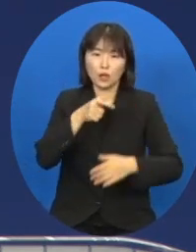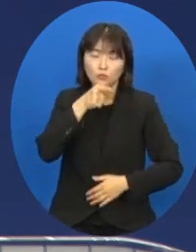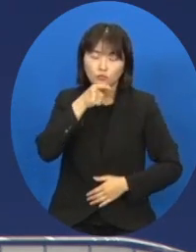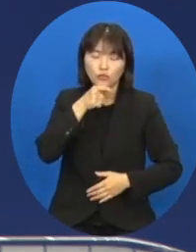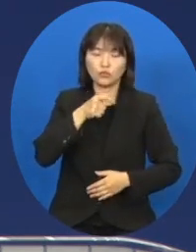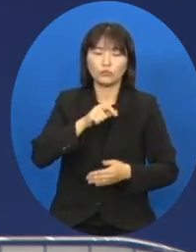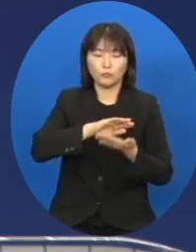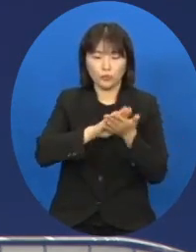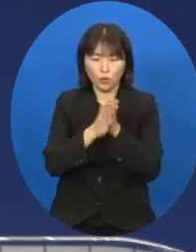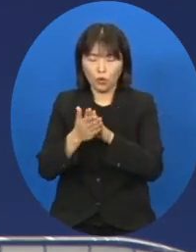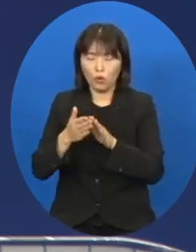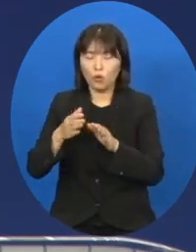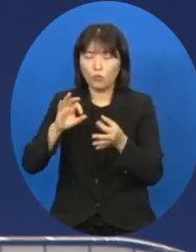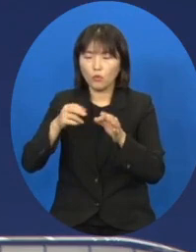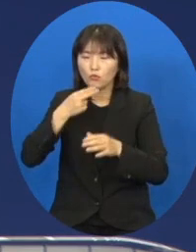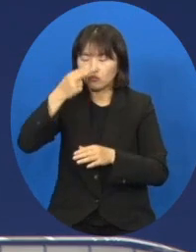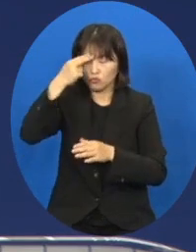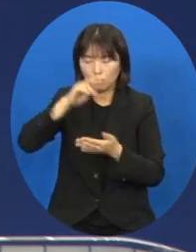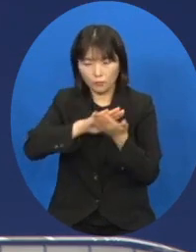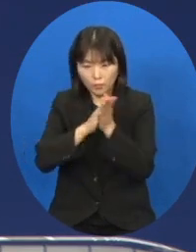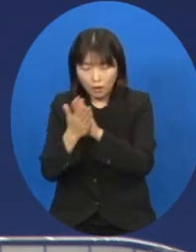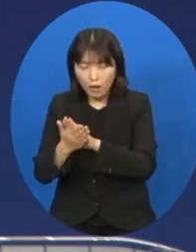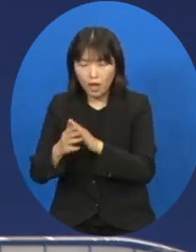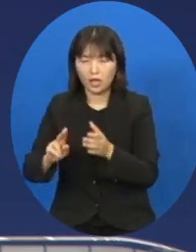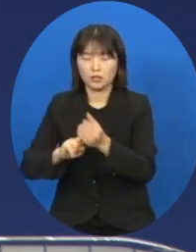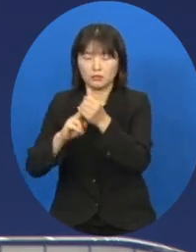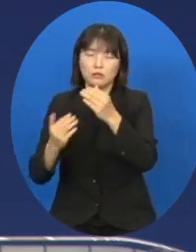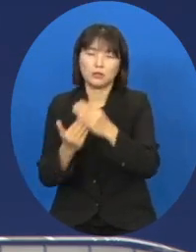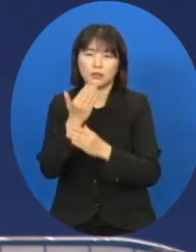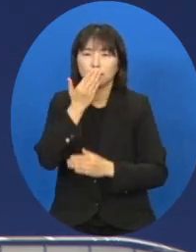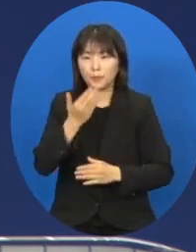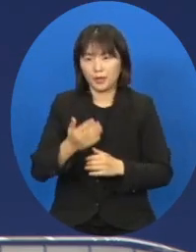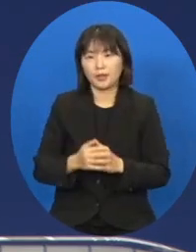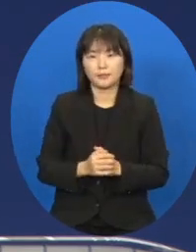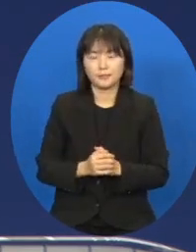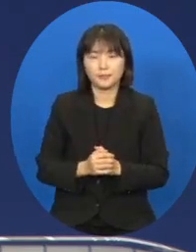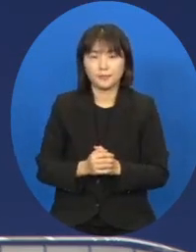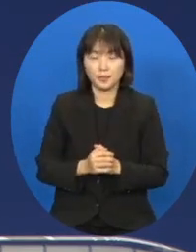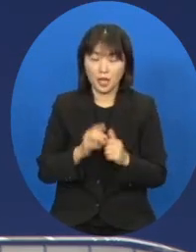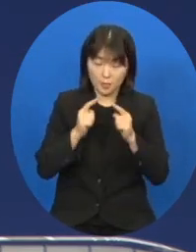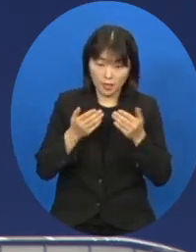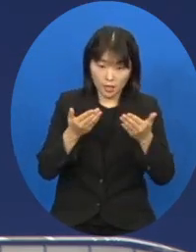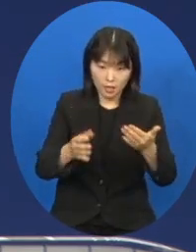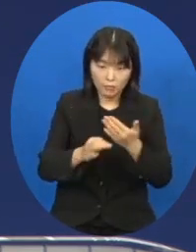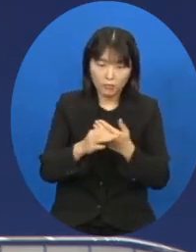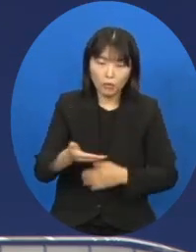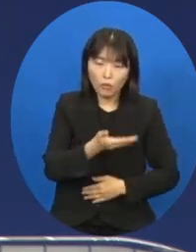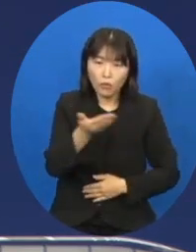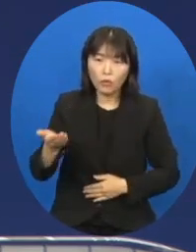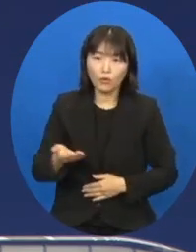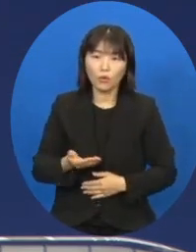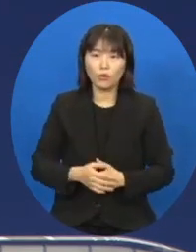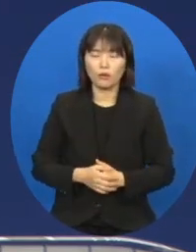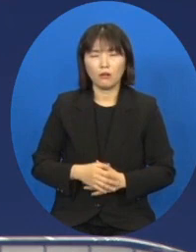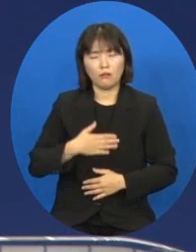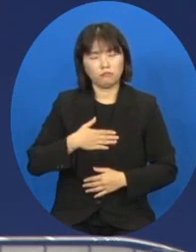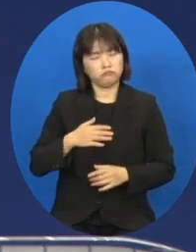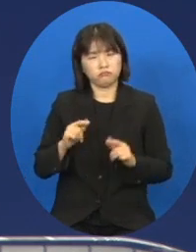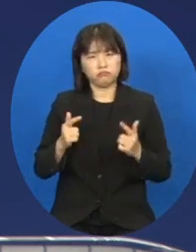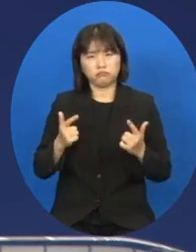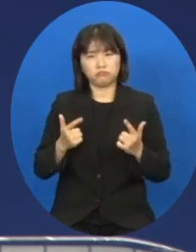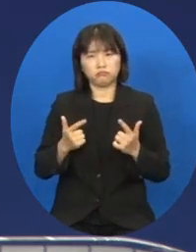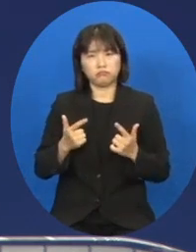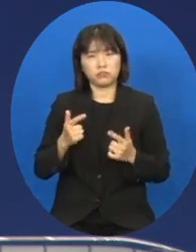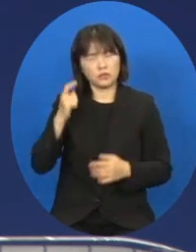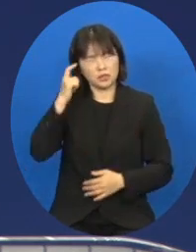기적이 일어나게 되어 있습니다. 자, 이렇게 말씀을 드리면 여러분 중에는 난 아닌데